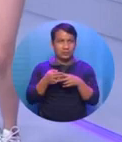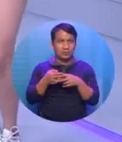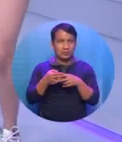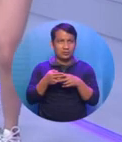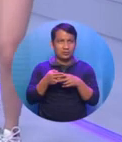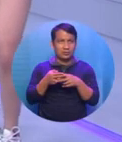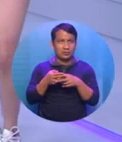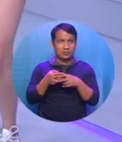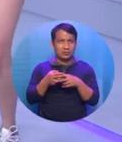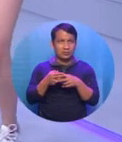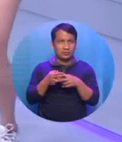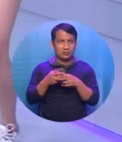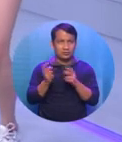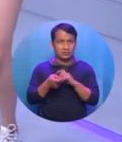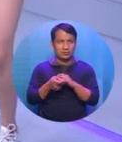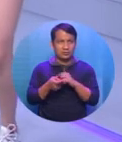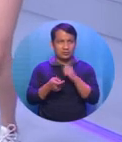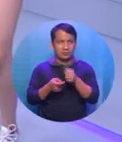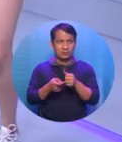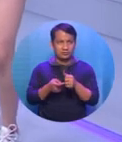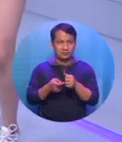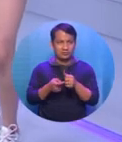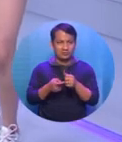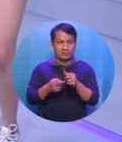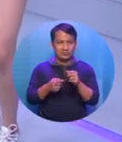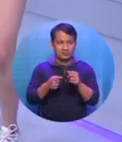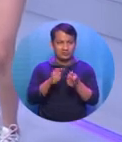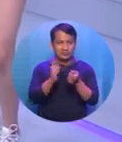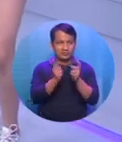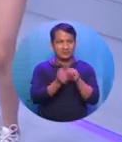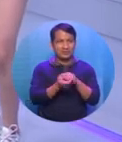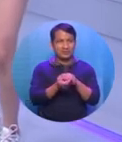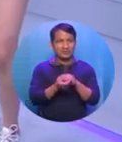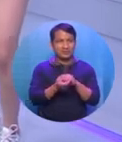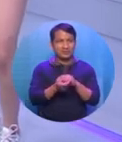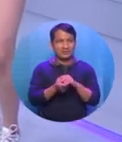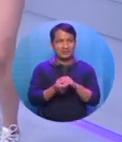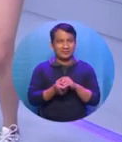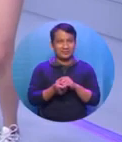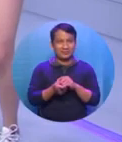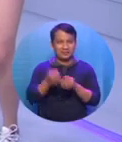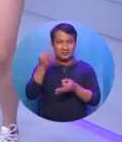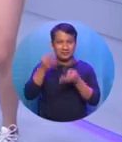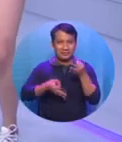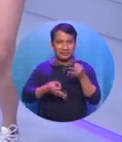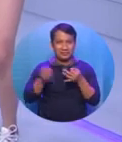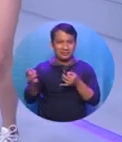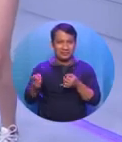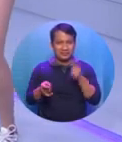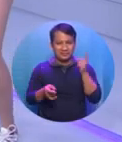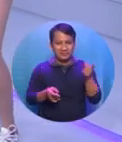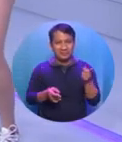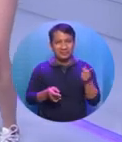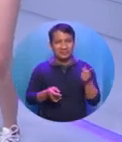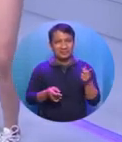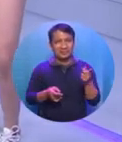po namin. Ngayon, ibahin naman namin. This one is final na po. Oh. Siya po ay